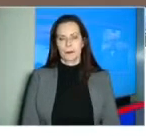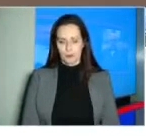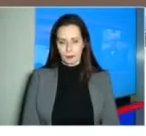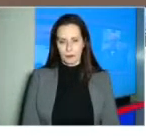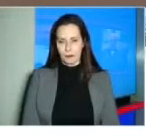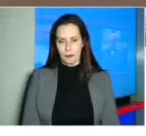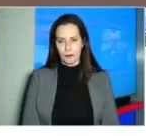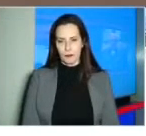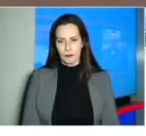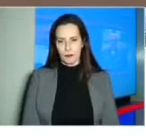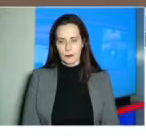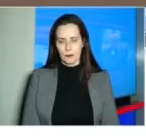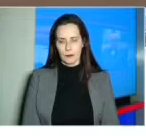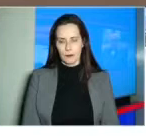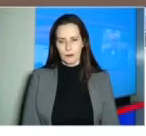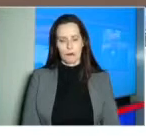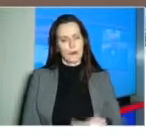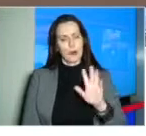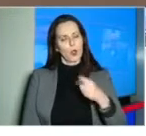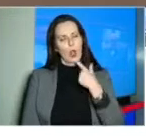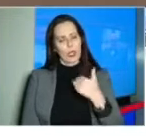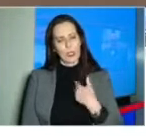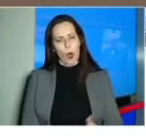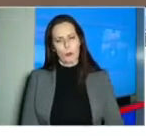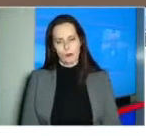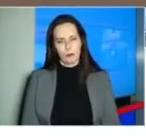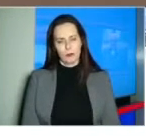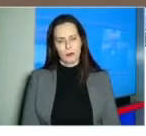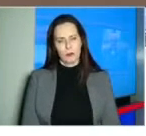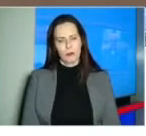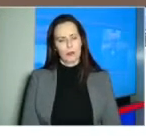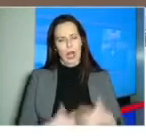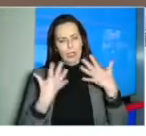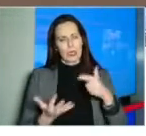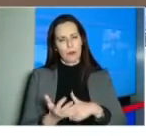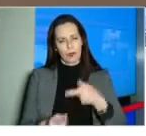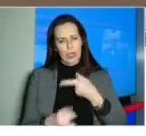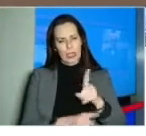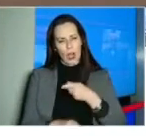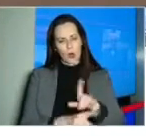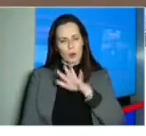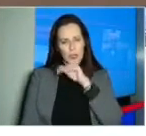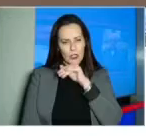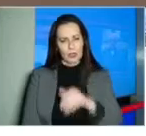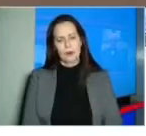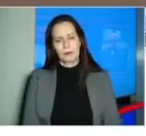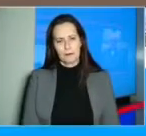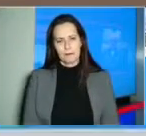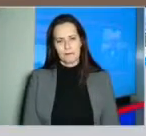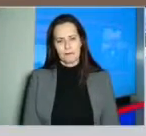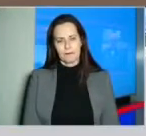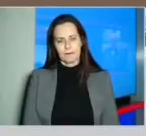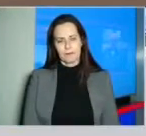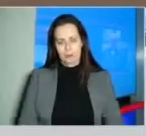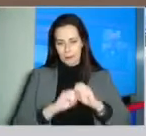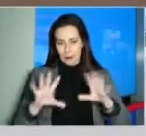צהריים טובים. כן. מה אתה יכול להגיד לנו עוד על הפרשה בהשתלשלות שלה? זה נחשף